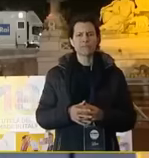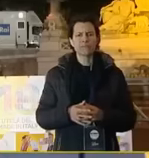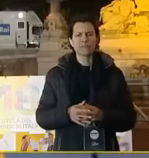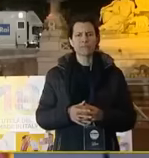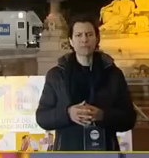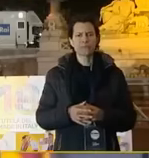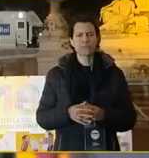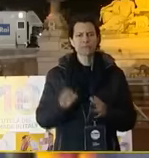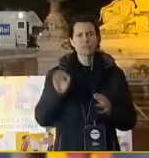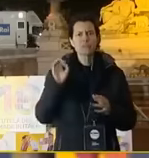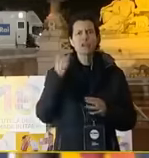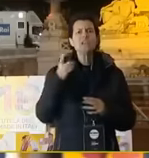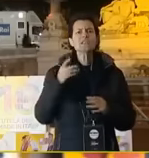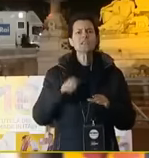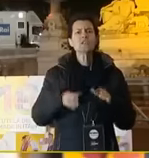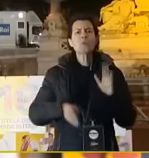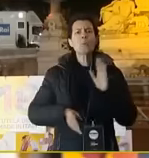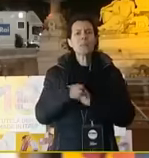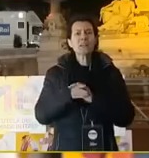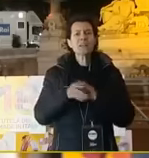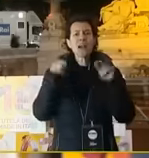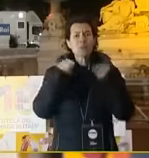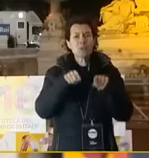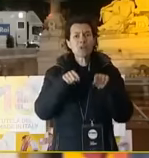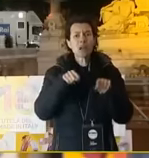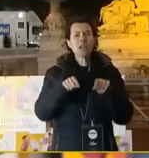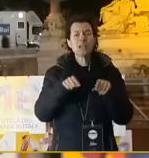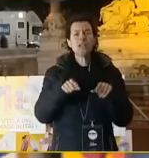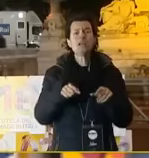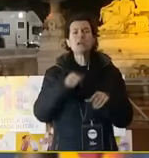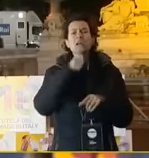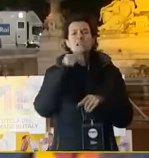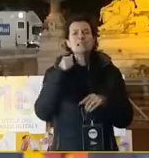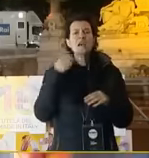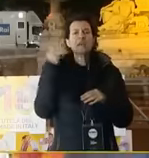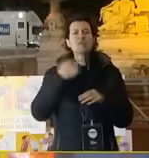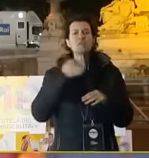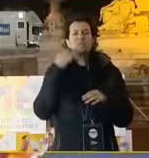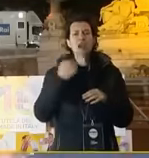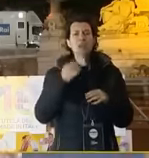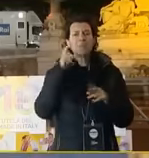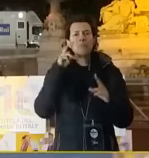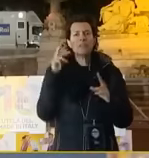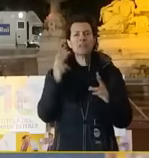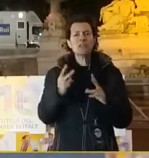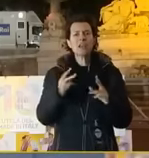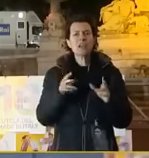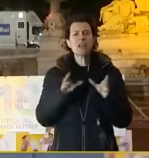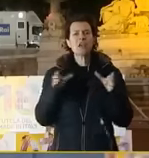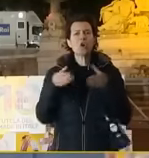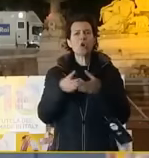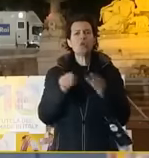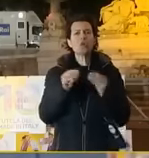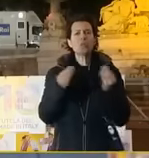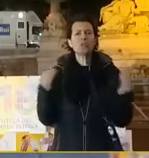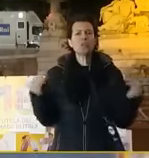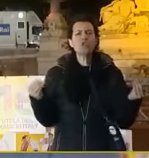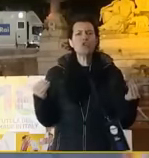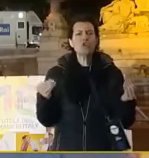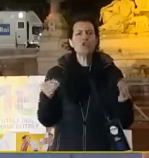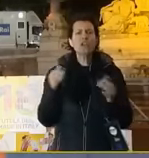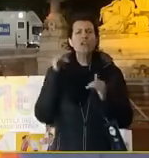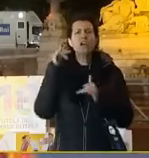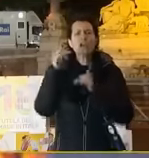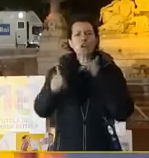non partiamo da lì avremo sempre nuove baby gang come a Napoli e in altre parti d'Italia, avremo sempre nuove persone